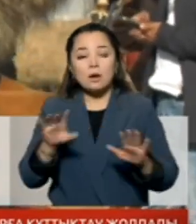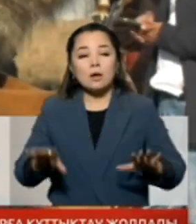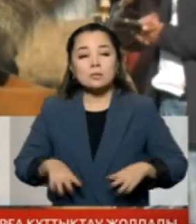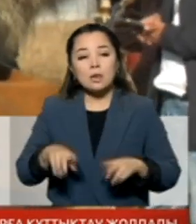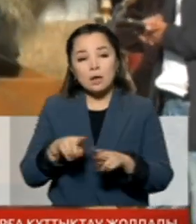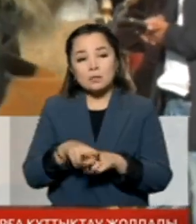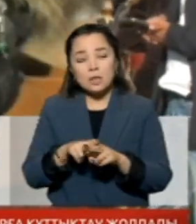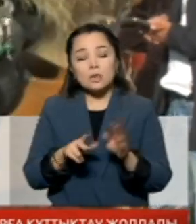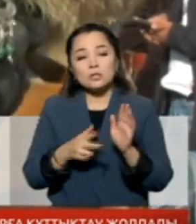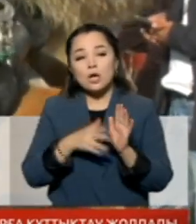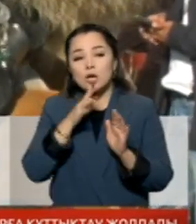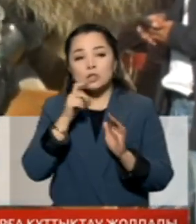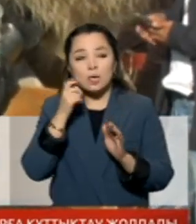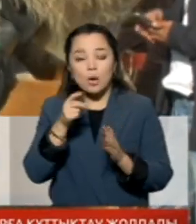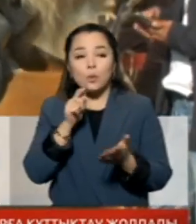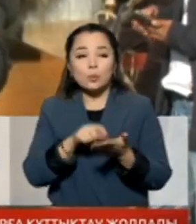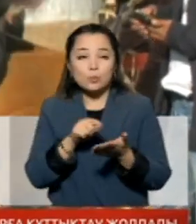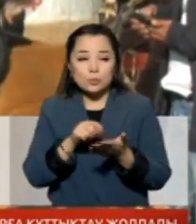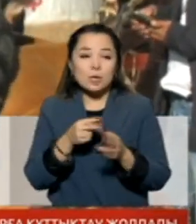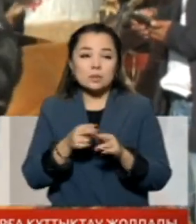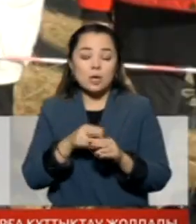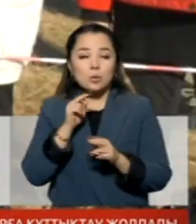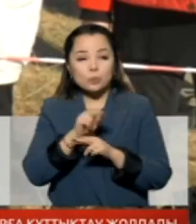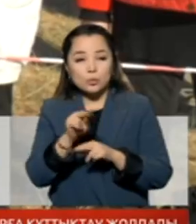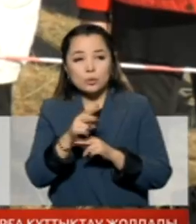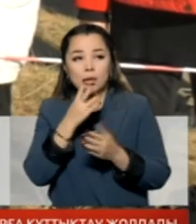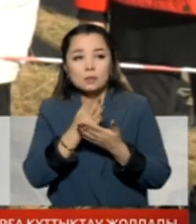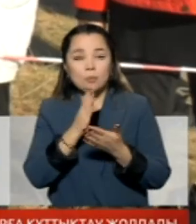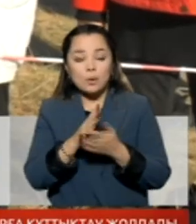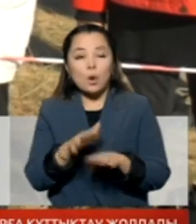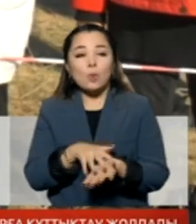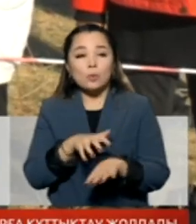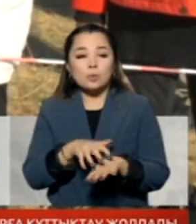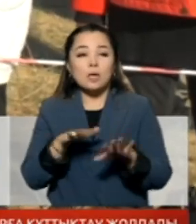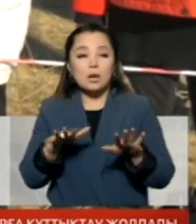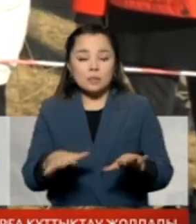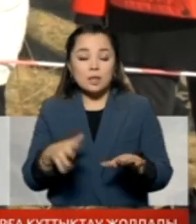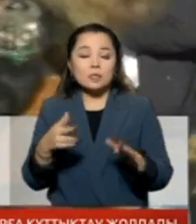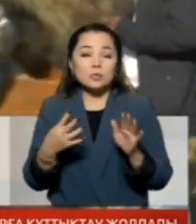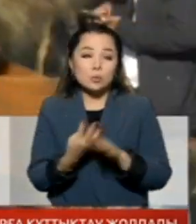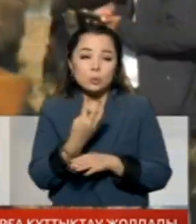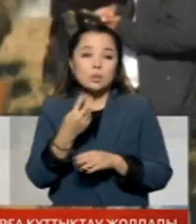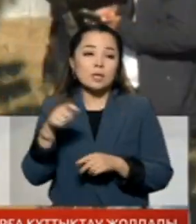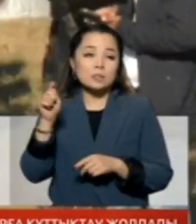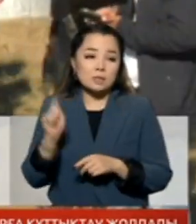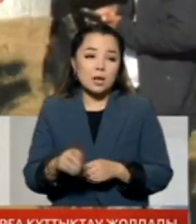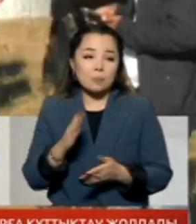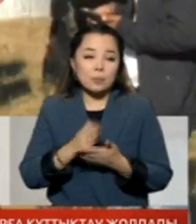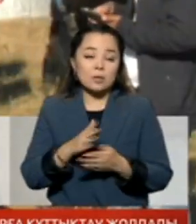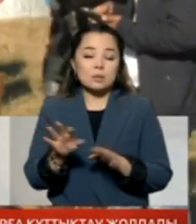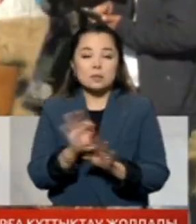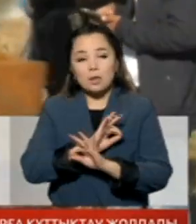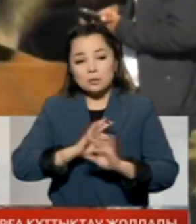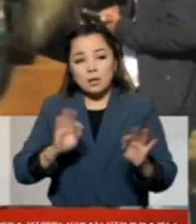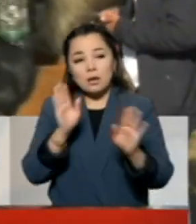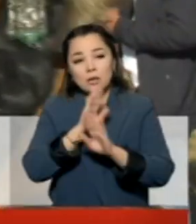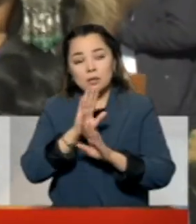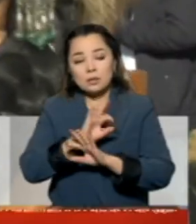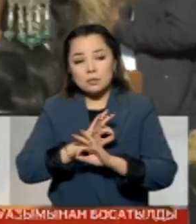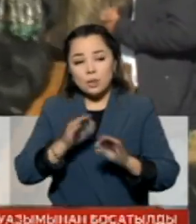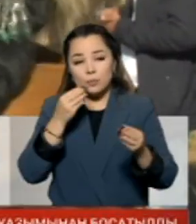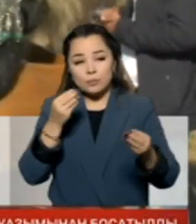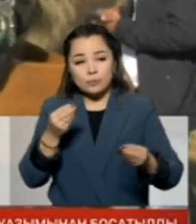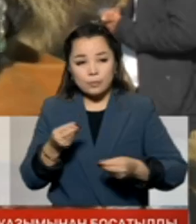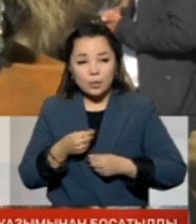8 жасымнан бастап осы құсты баптап үйрендім. Көкше еліне 4-ші мәрте келуім. Көкше жері өте керемет, табиғаты мен